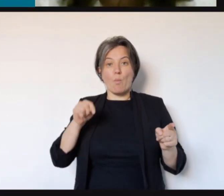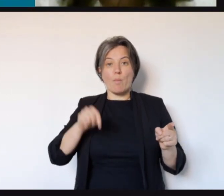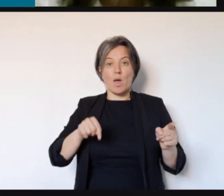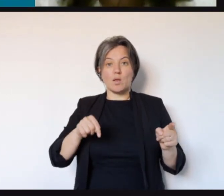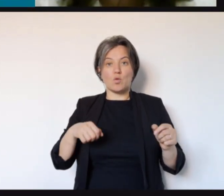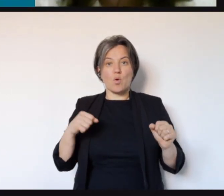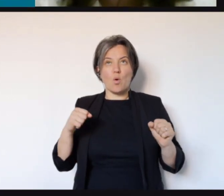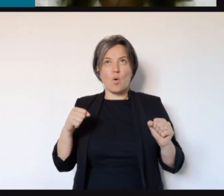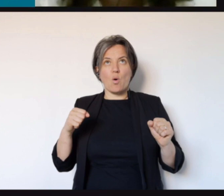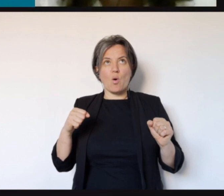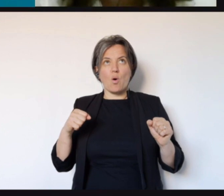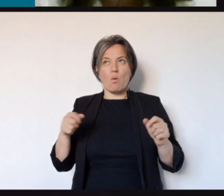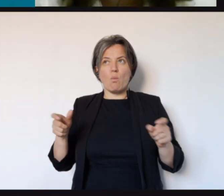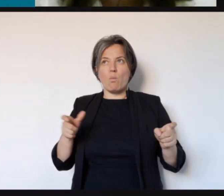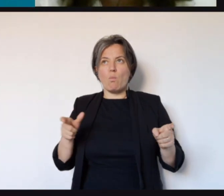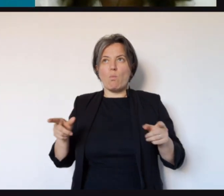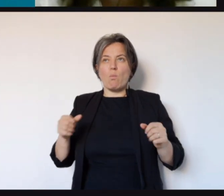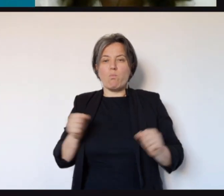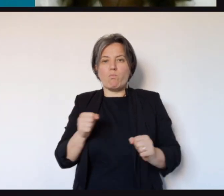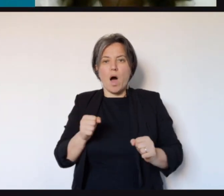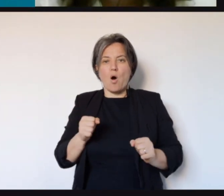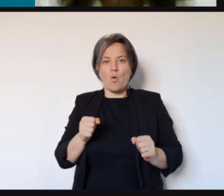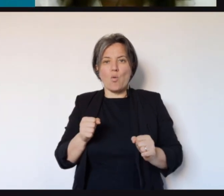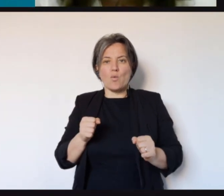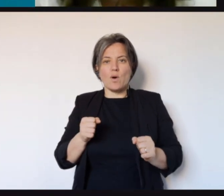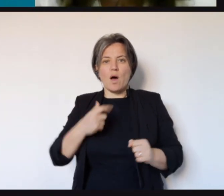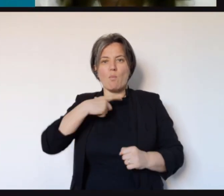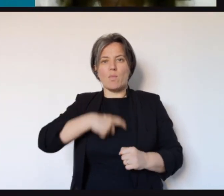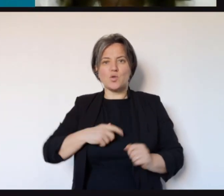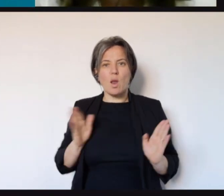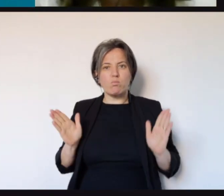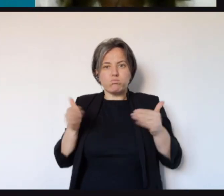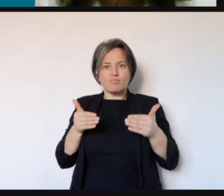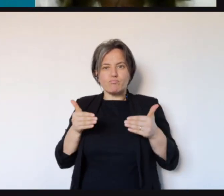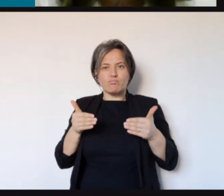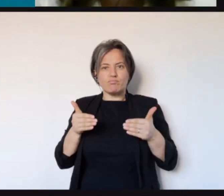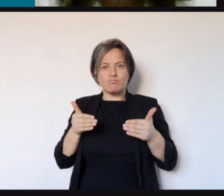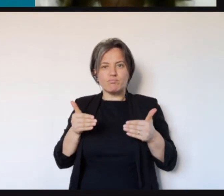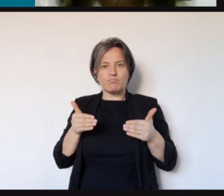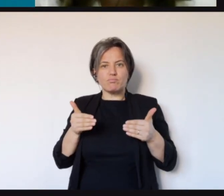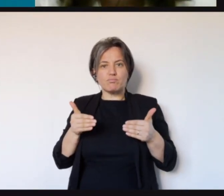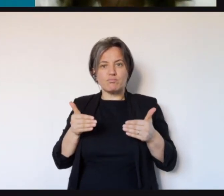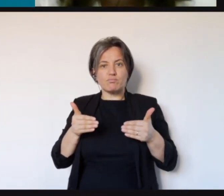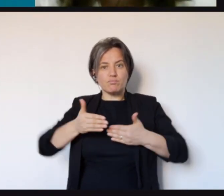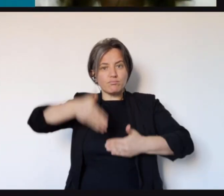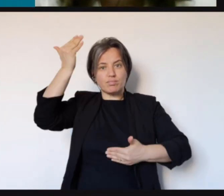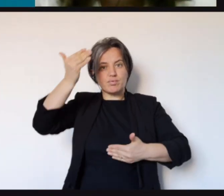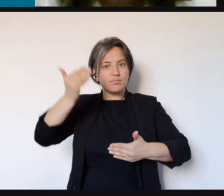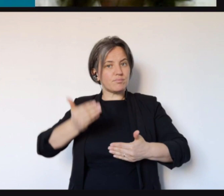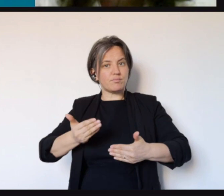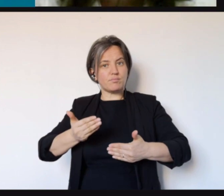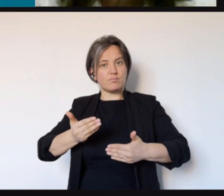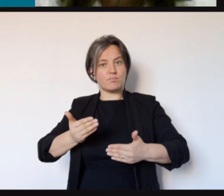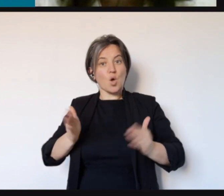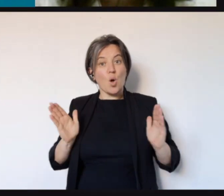paura le persone si chiudono, e che significa